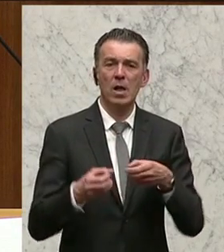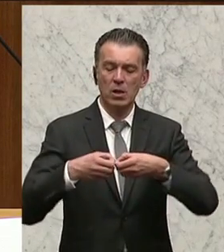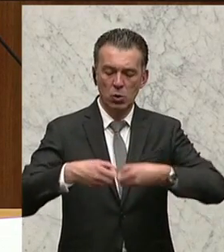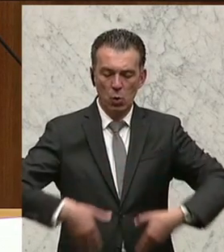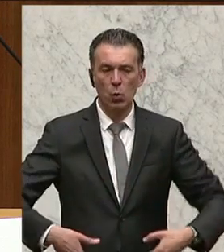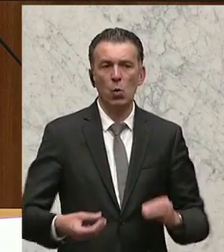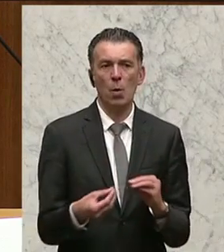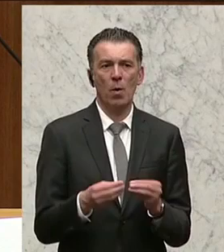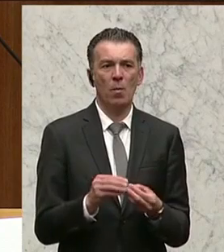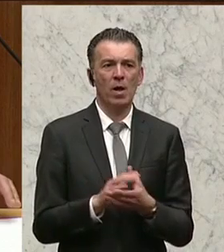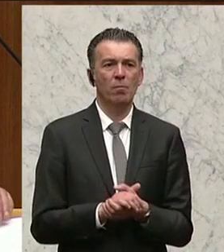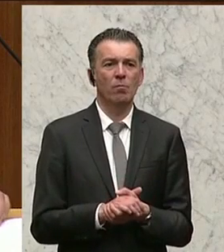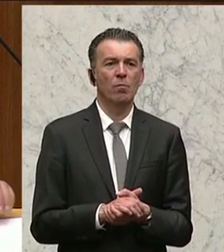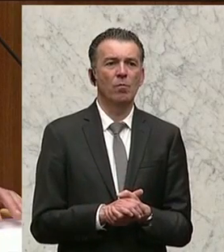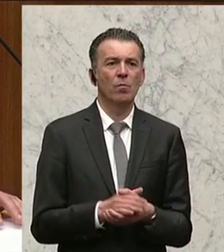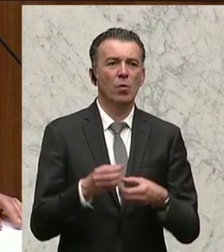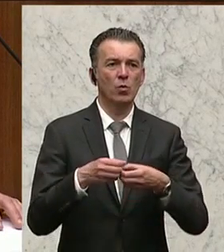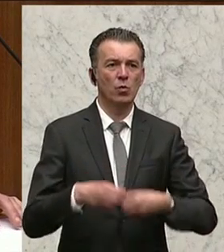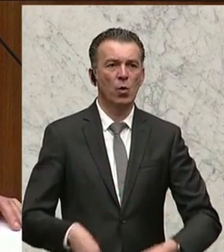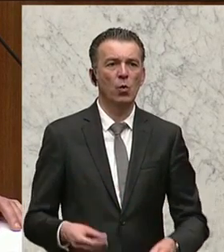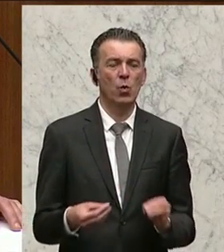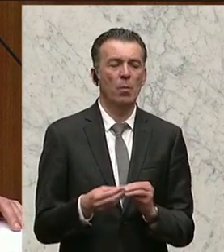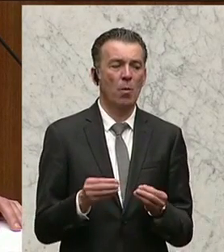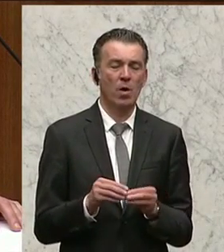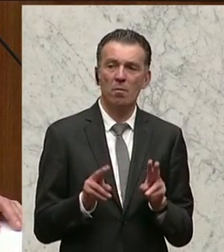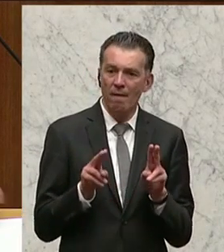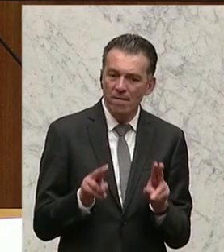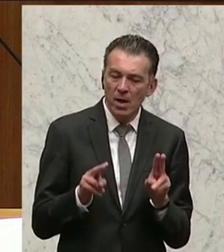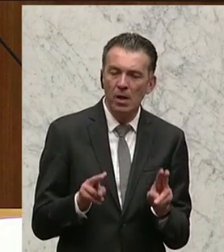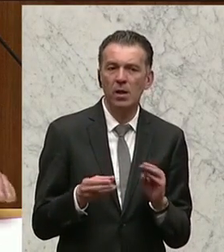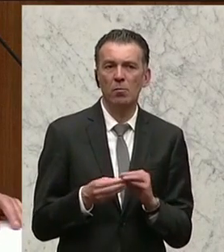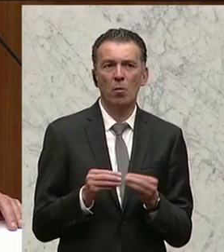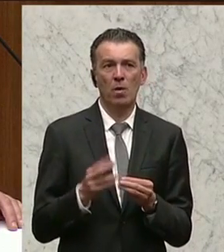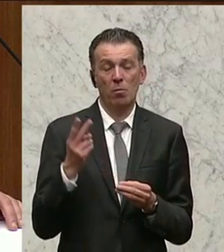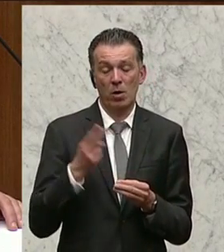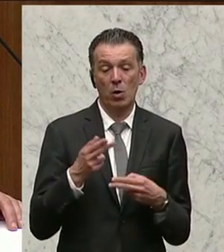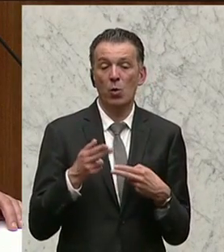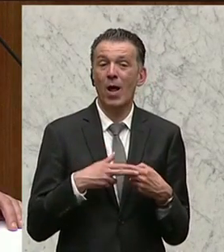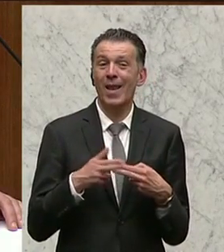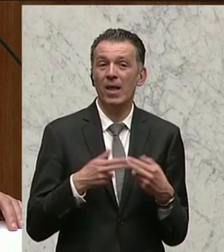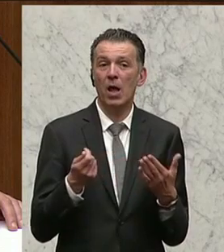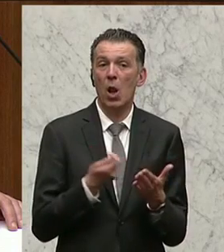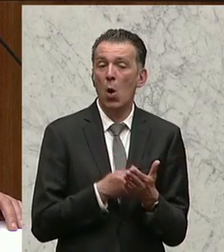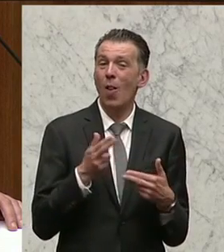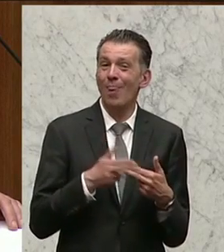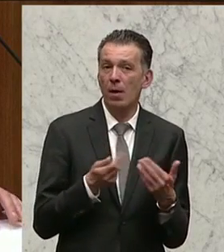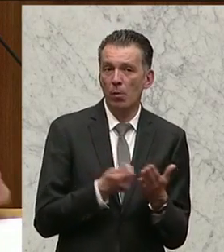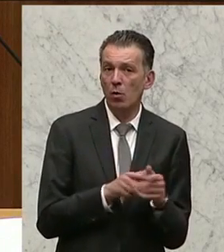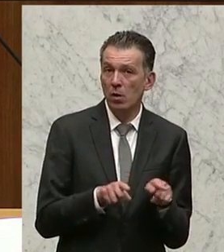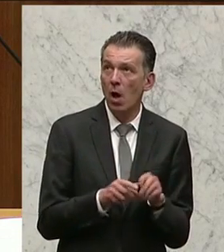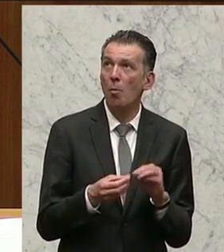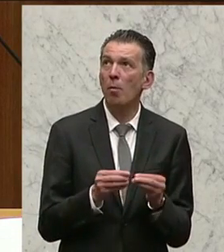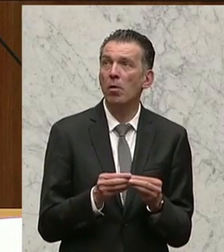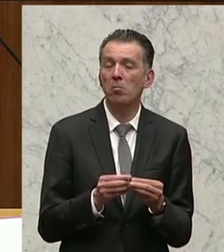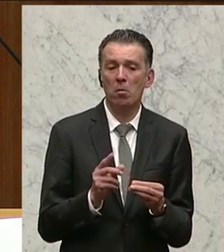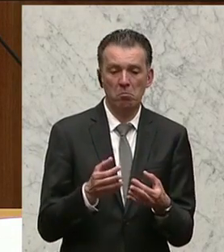strukturelles Problem. Und zu den strukturellen Problemen, die wirklichen Probleme sind, natürlich sind die Lohnnebenkosten auch ein Problem, ist jetzt nichts